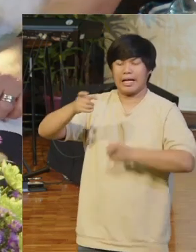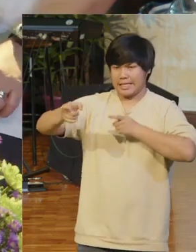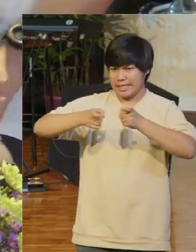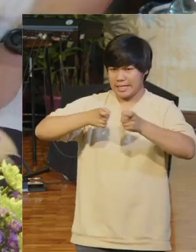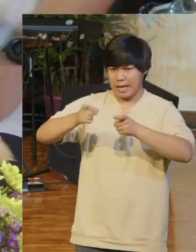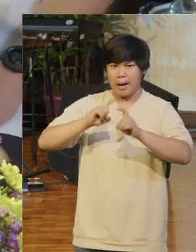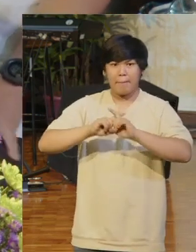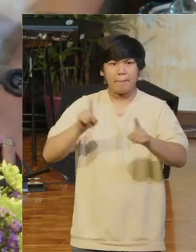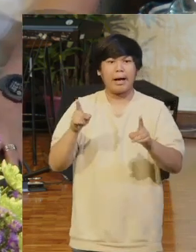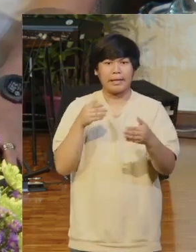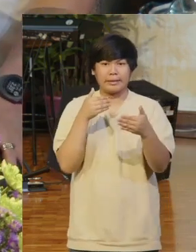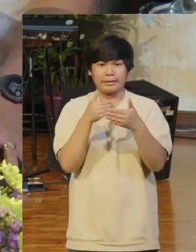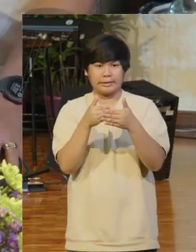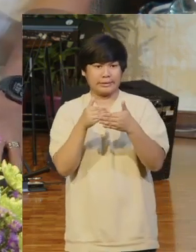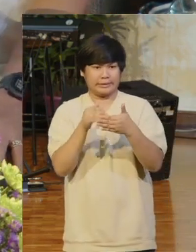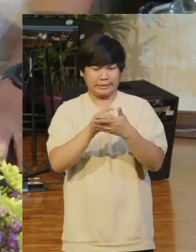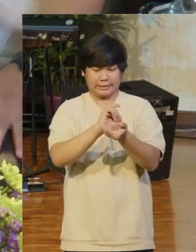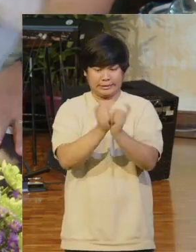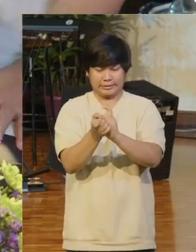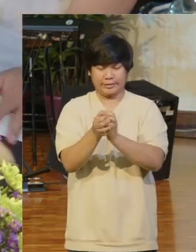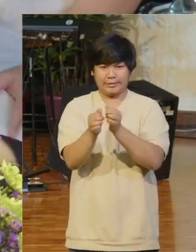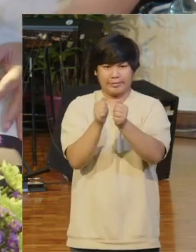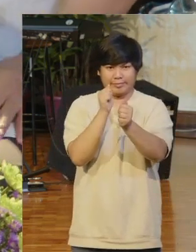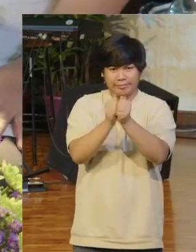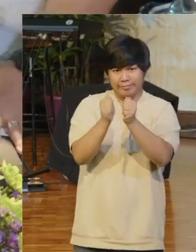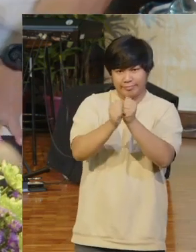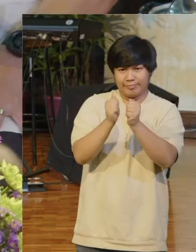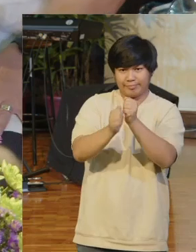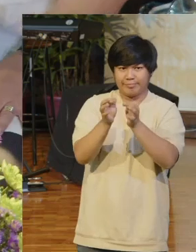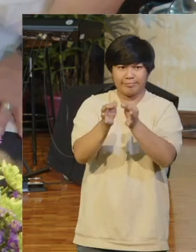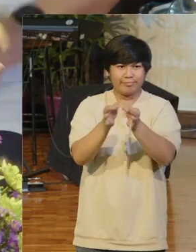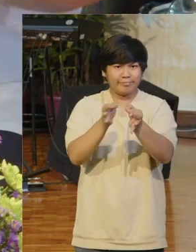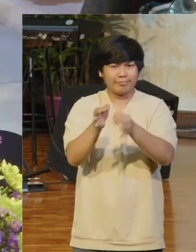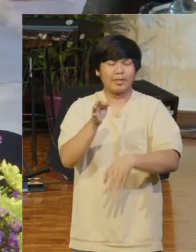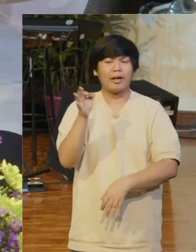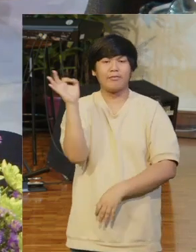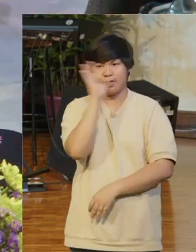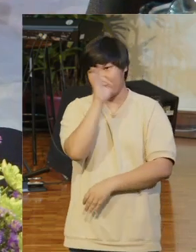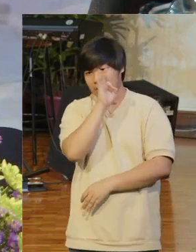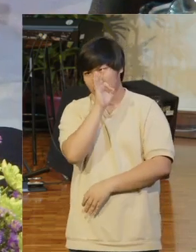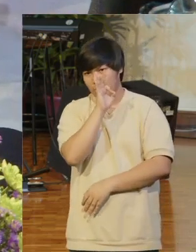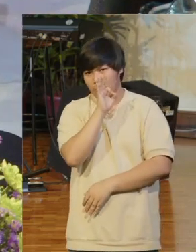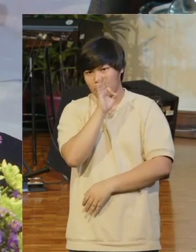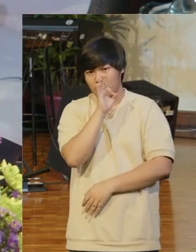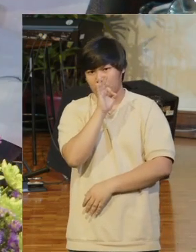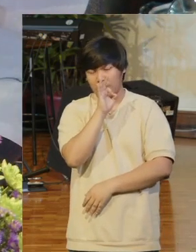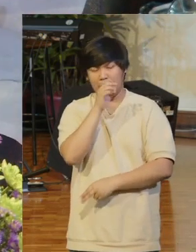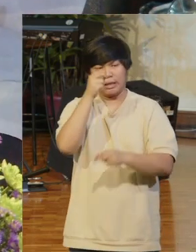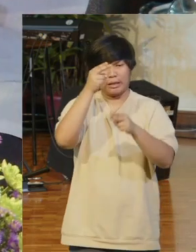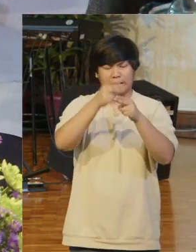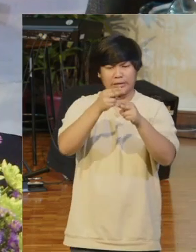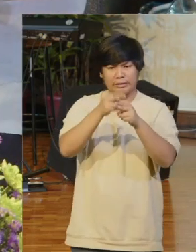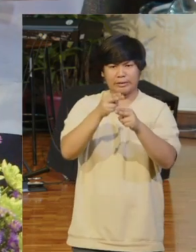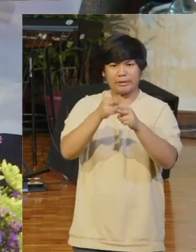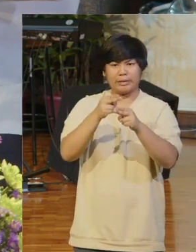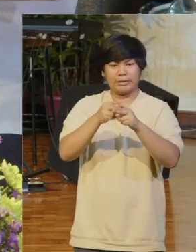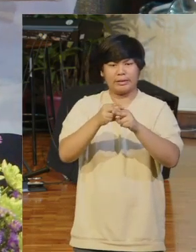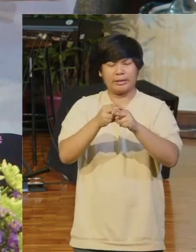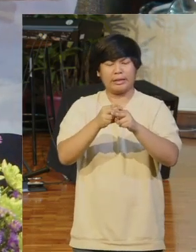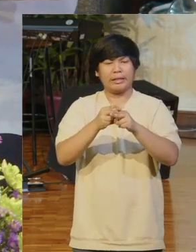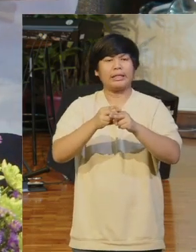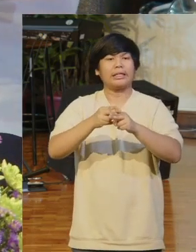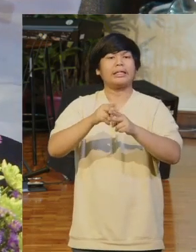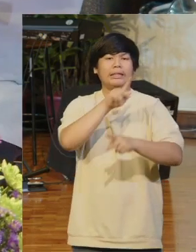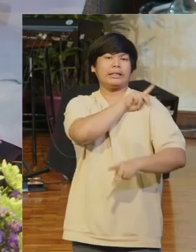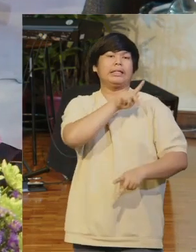ang pinakamalapit na salin ng salitang ito sa ating wika ay ang paghahari